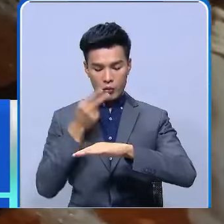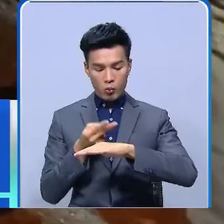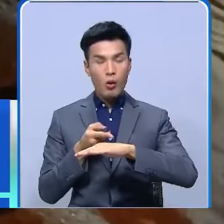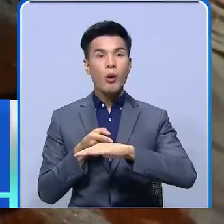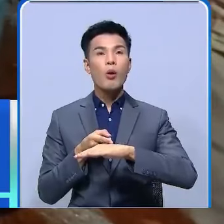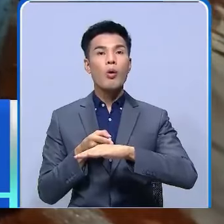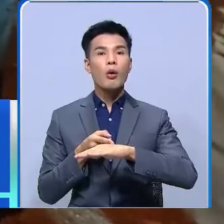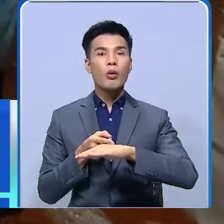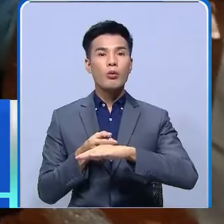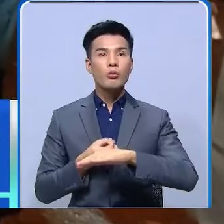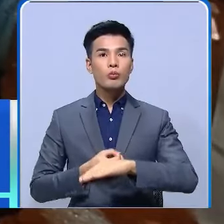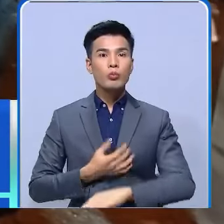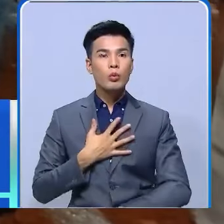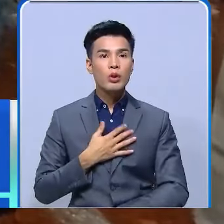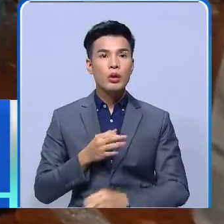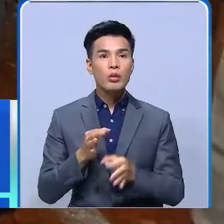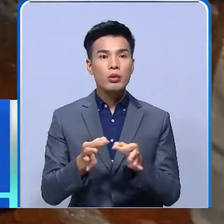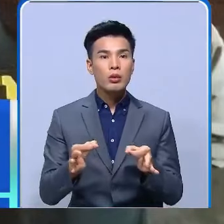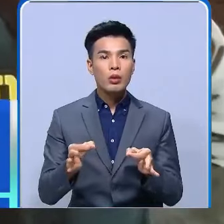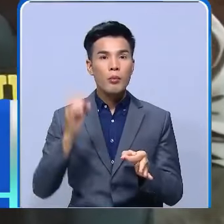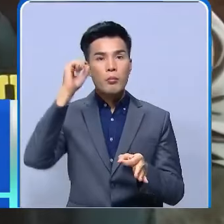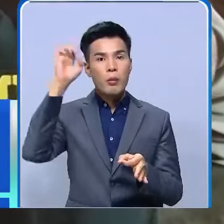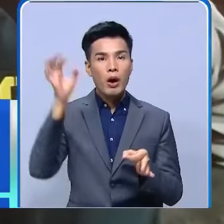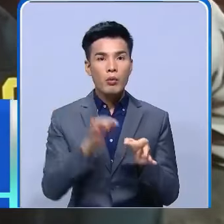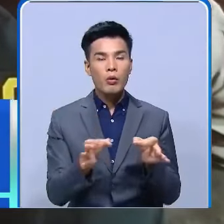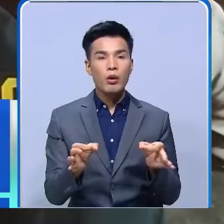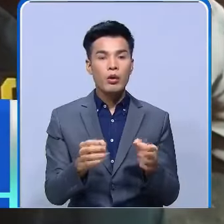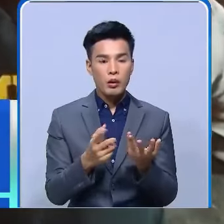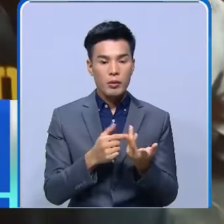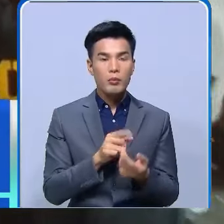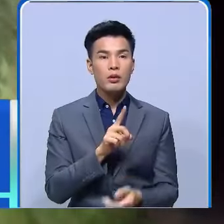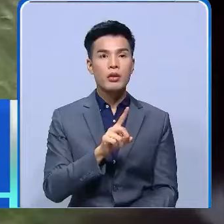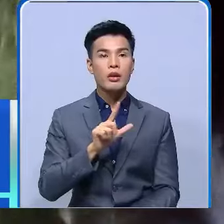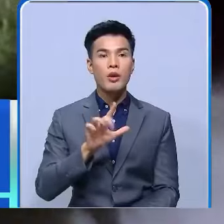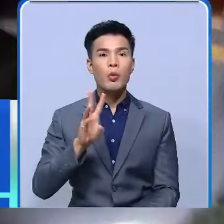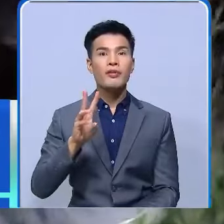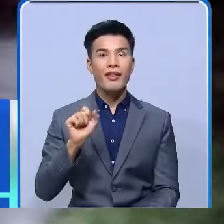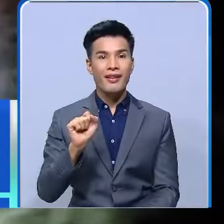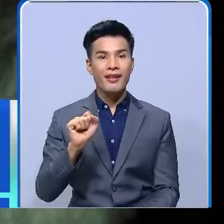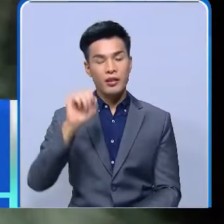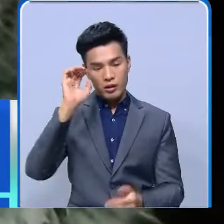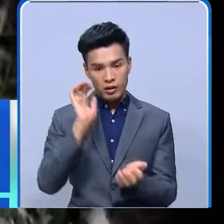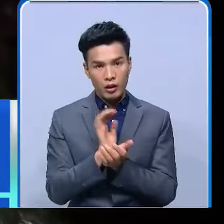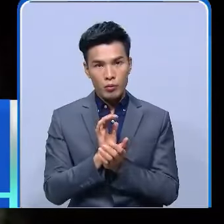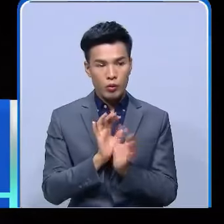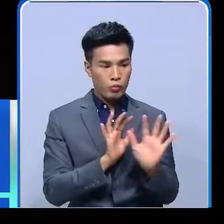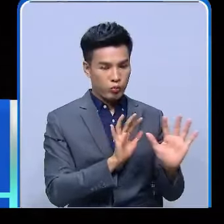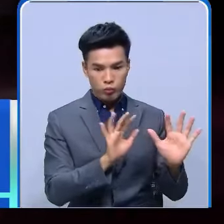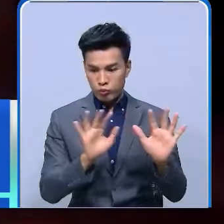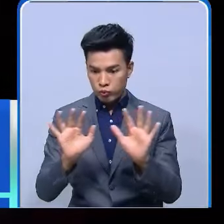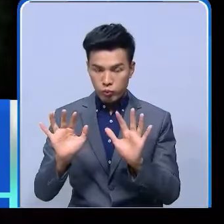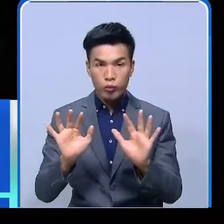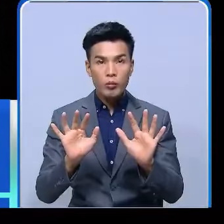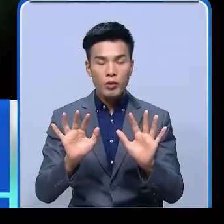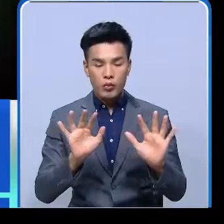มยาบ้านับแล้ว1,600,000 เม็ด เมื่อคืนตำรวจก็ระดมกำลังปิดล้อมไร่ข้าวโพดนะคะใก